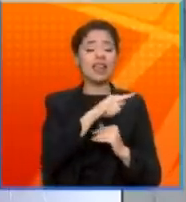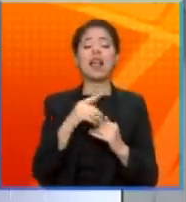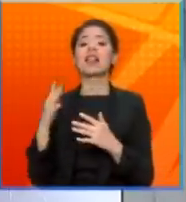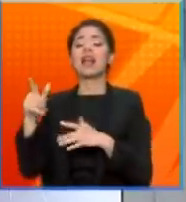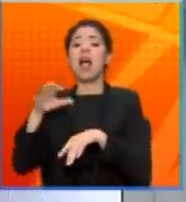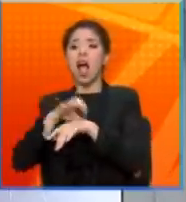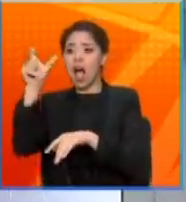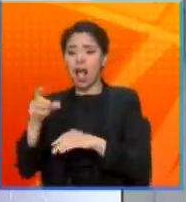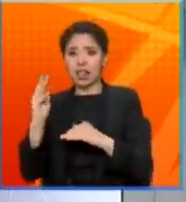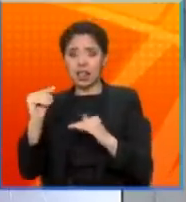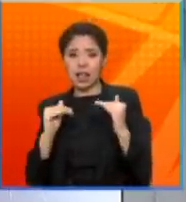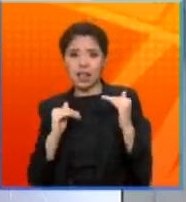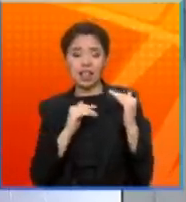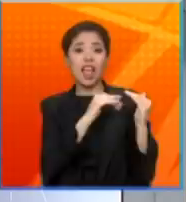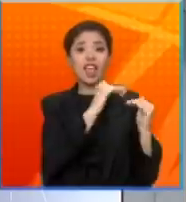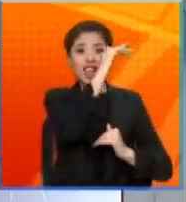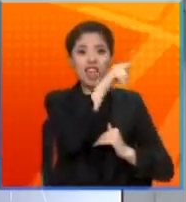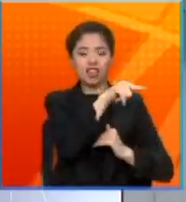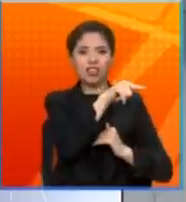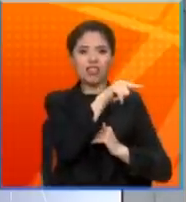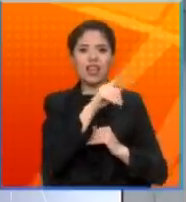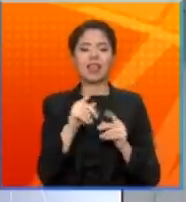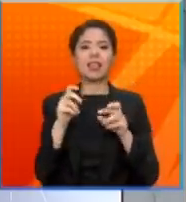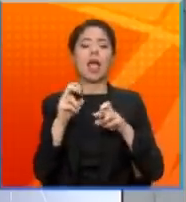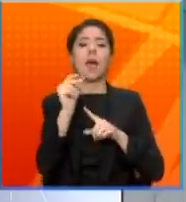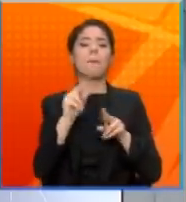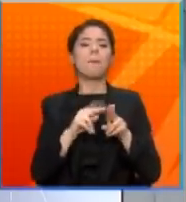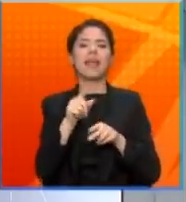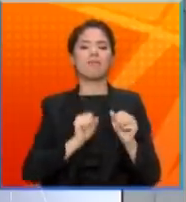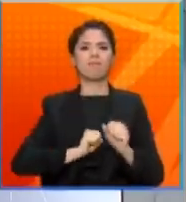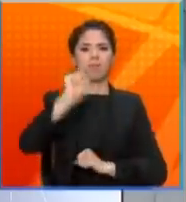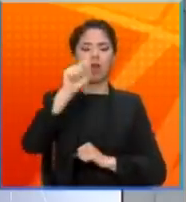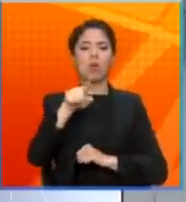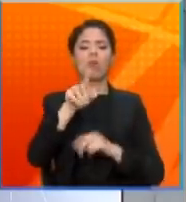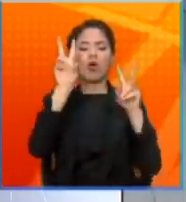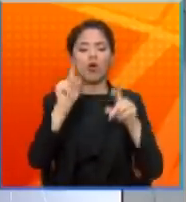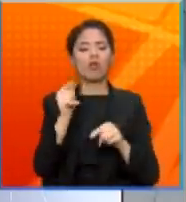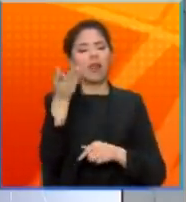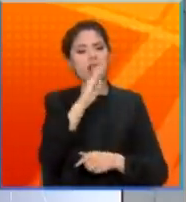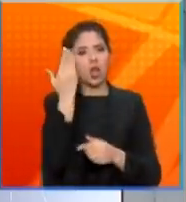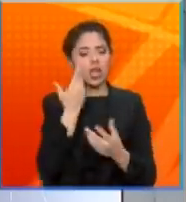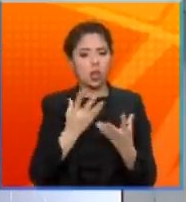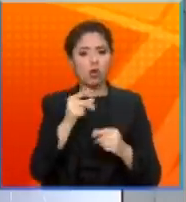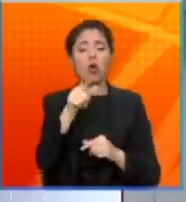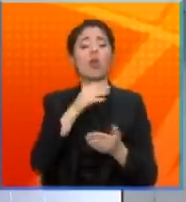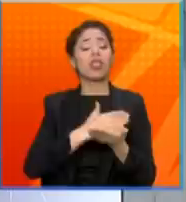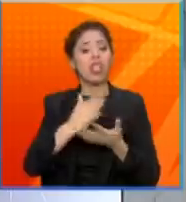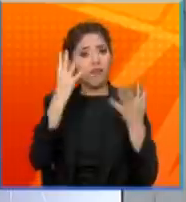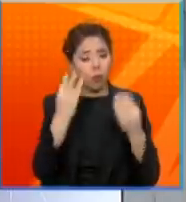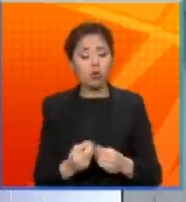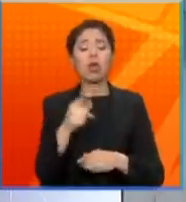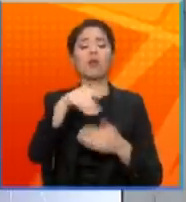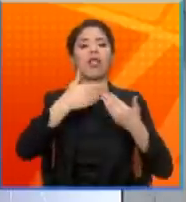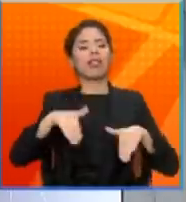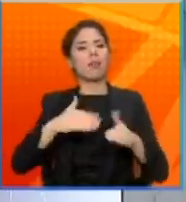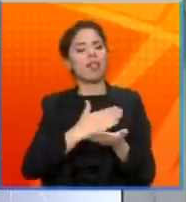geçtiğinde bakan da söyledi zaten pik meselesini birazdan izleyeceksiniz. Bu rakamın bu şekilde devam ettirilmesi gerekiyor. Tedbirlerin